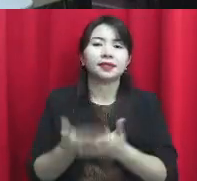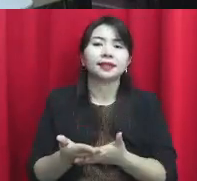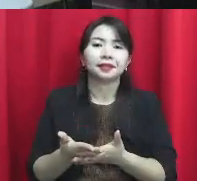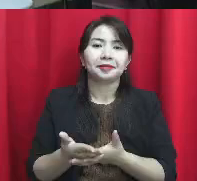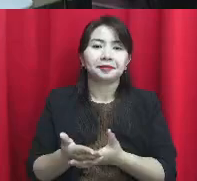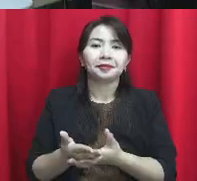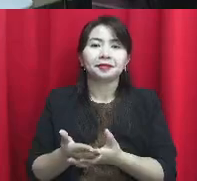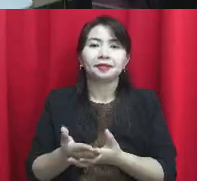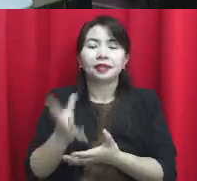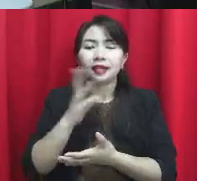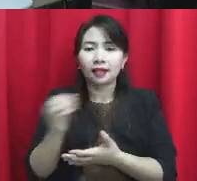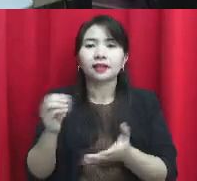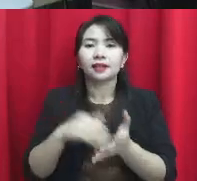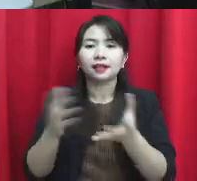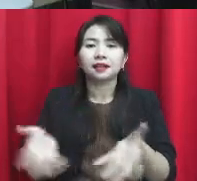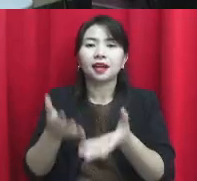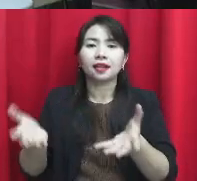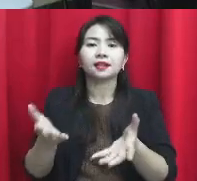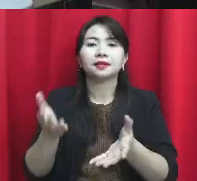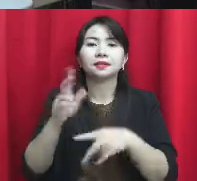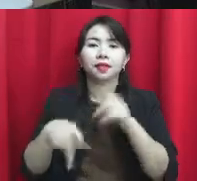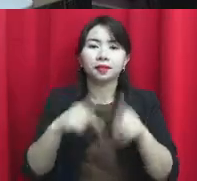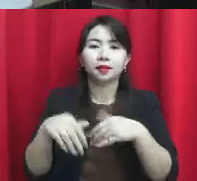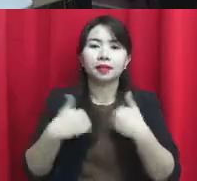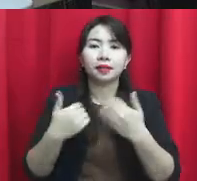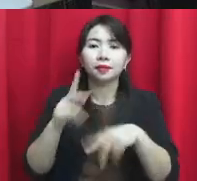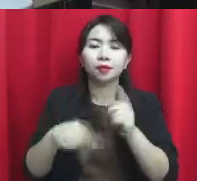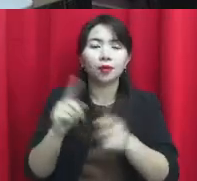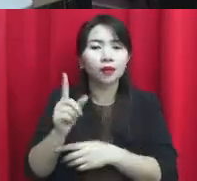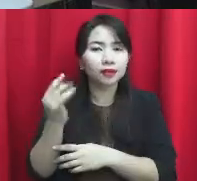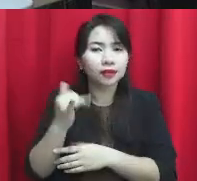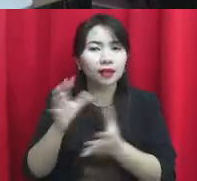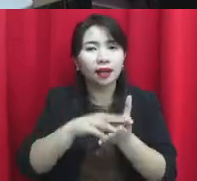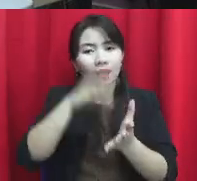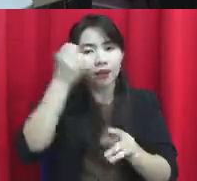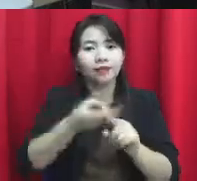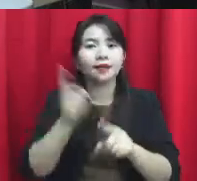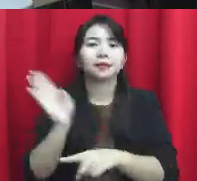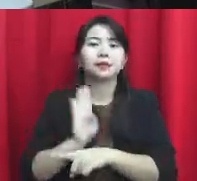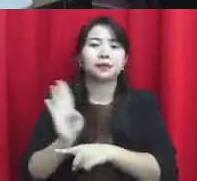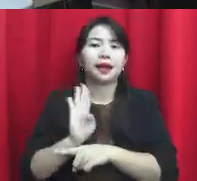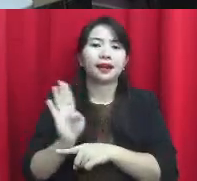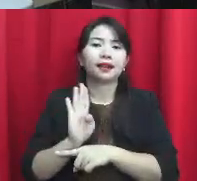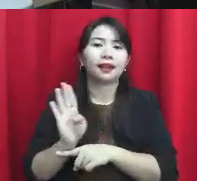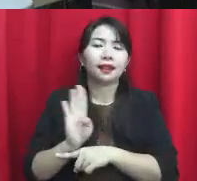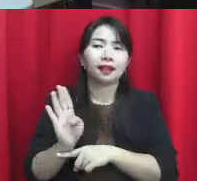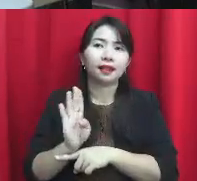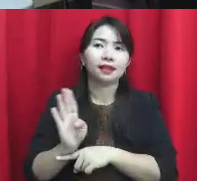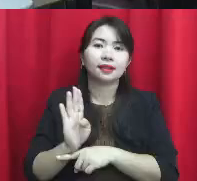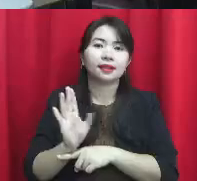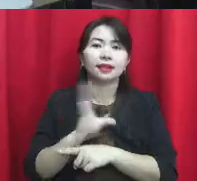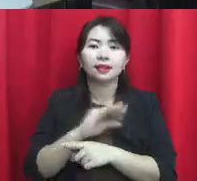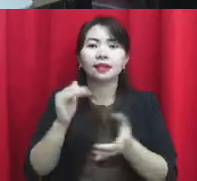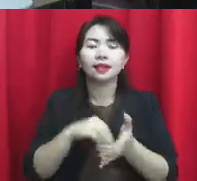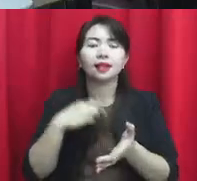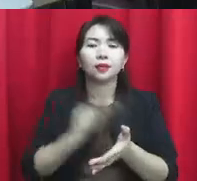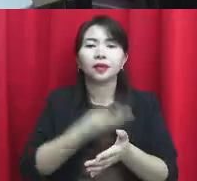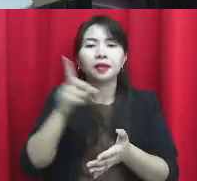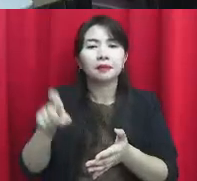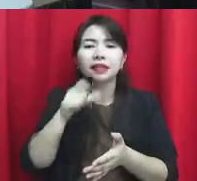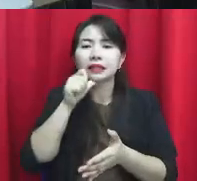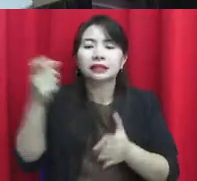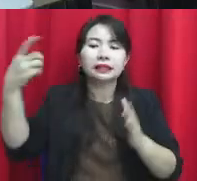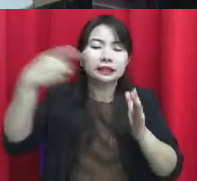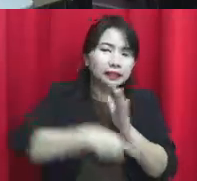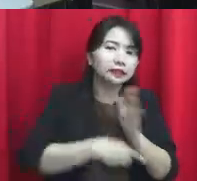sharpen them using those things na natutunan din po nila sa baligatan that's right Huwag po natin i-mount down yung natutunan